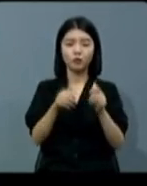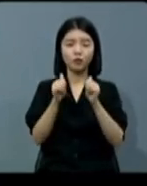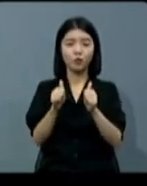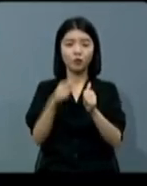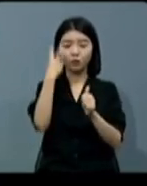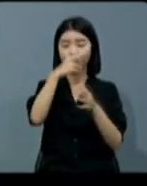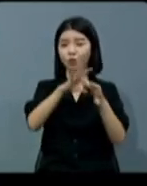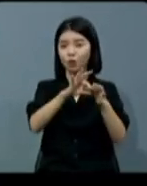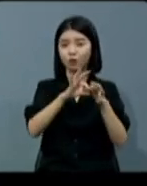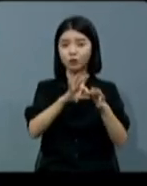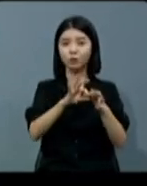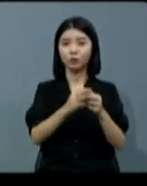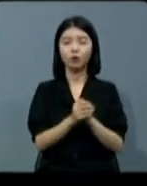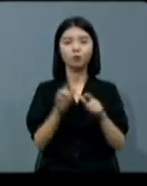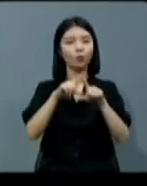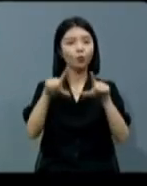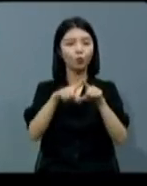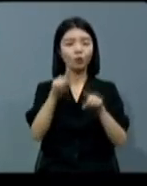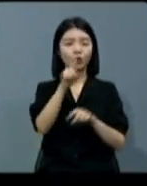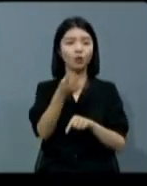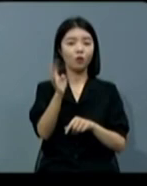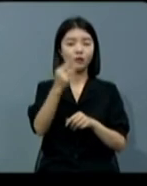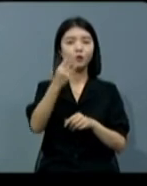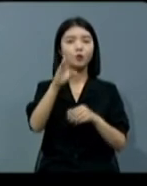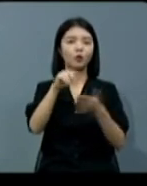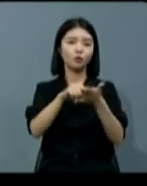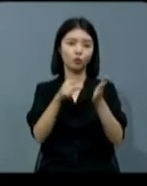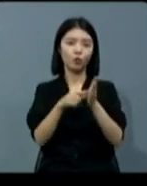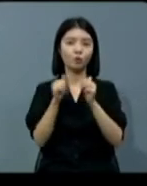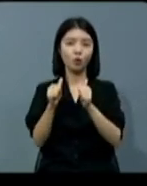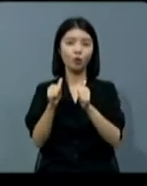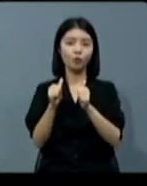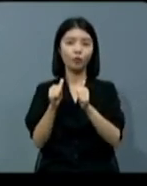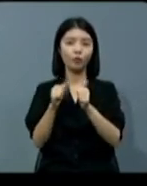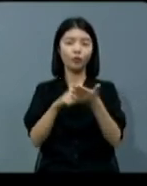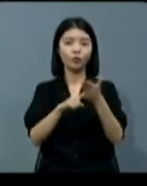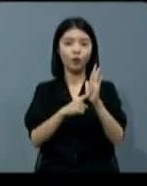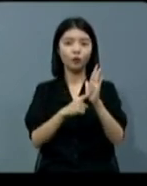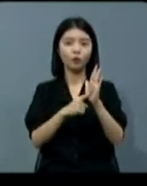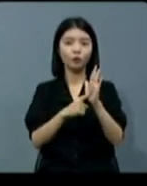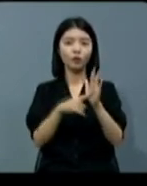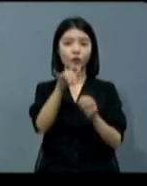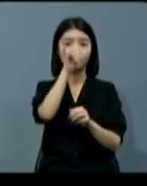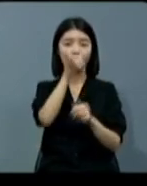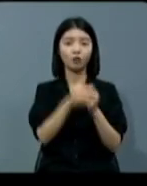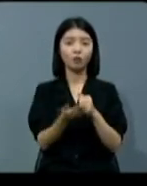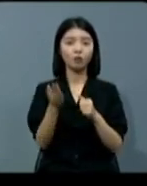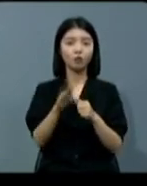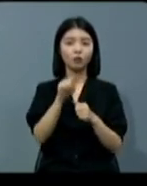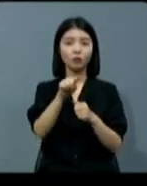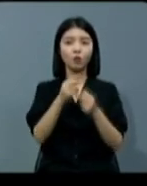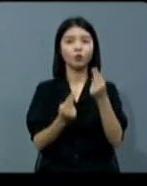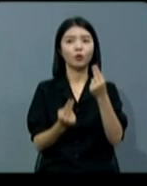가지고 보통 1억 3천만 원 정도가 법원 판결에서는 나왔던 판례들이 있습니다. 그런데 이거에